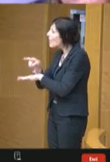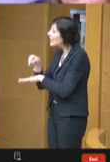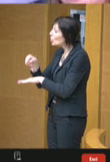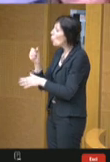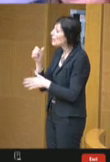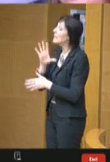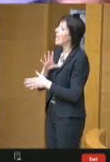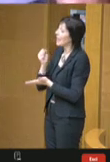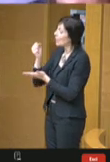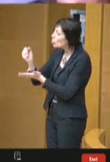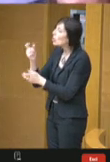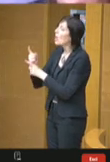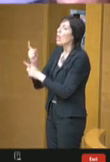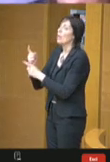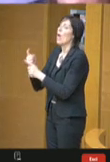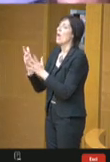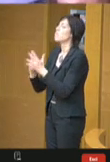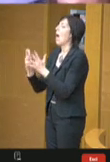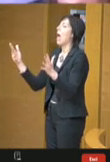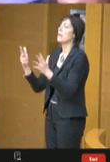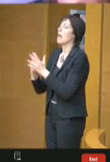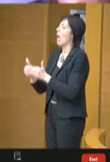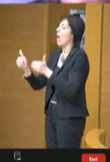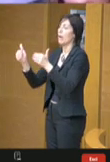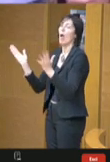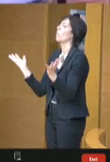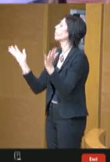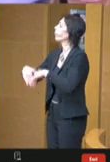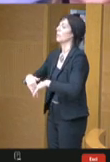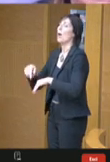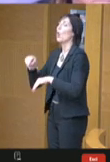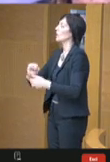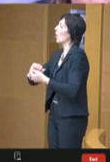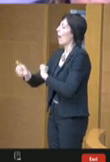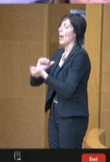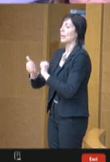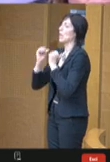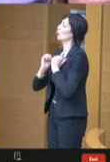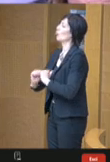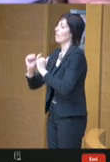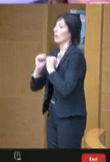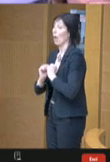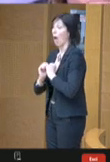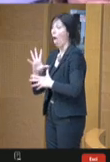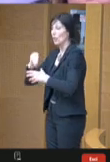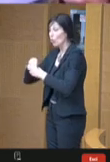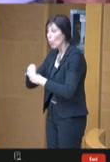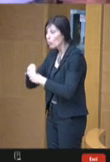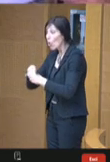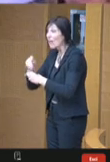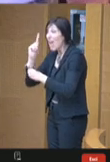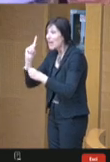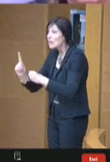delle barriere architettoniche. Anche questa è una grande battaglia di civiltà, non ci può essere inclusione se nelle scuole ci